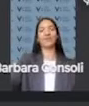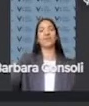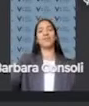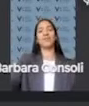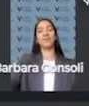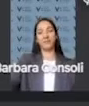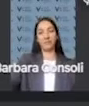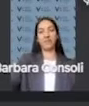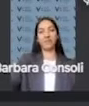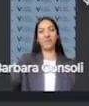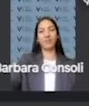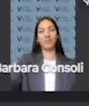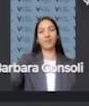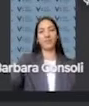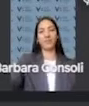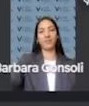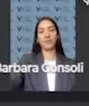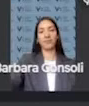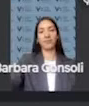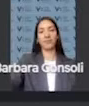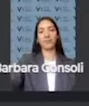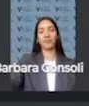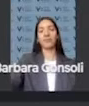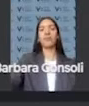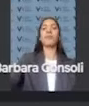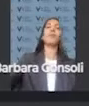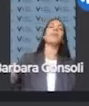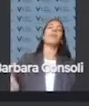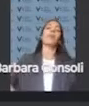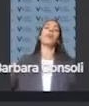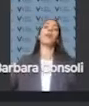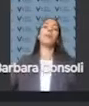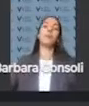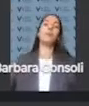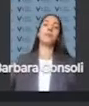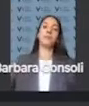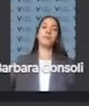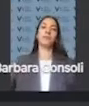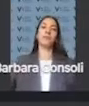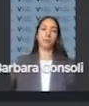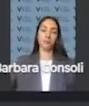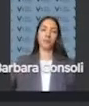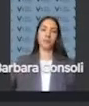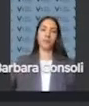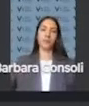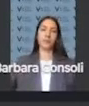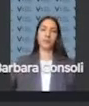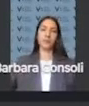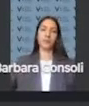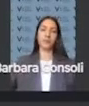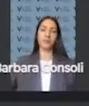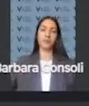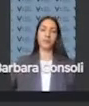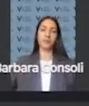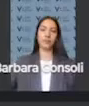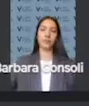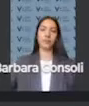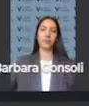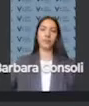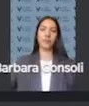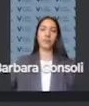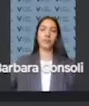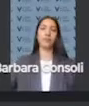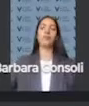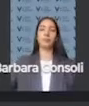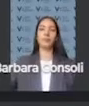innanzitutto la signorina Consoli, che è rappresentante degli studenti diciamo,